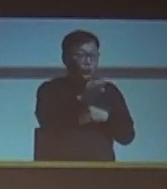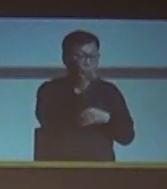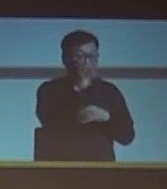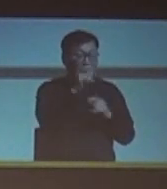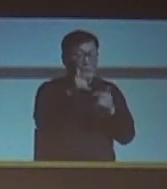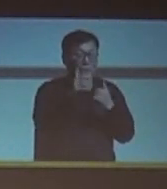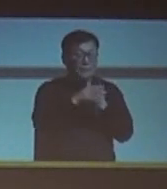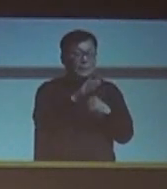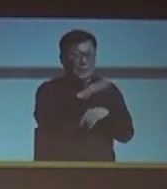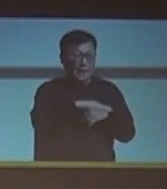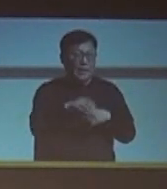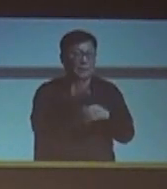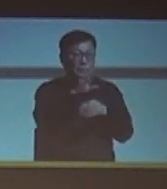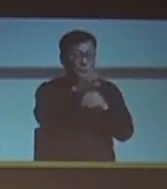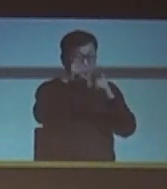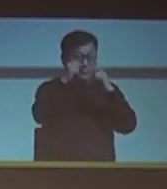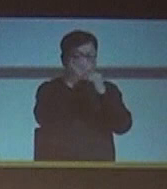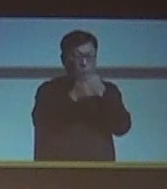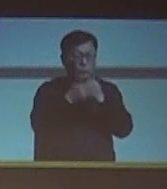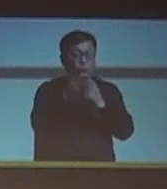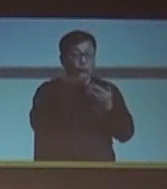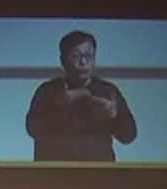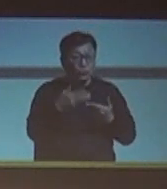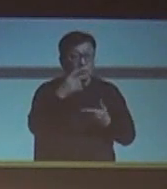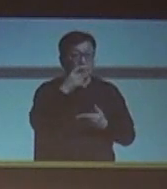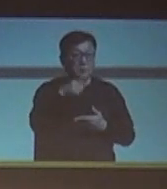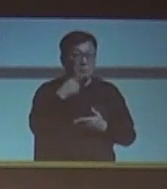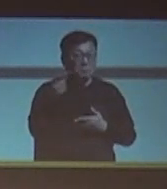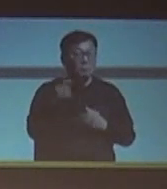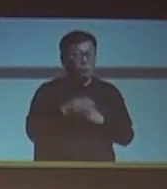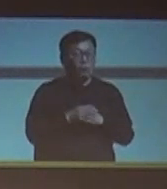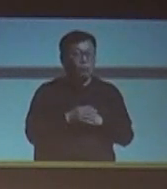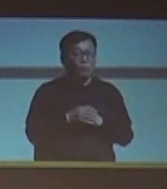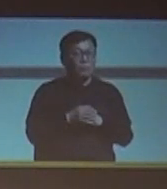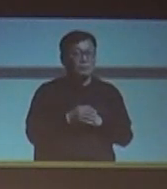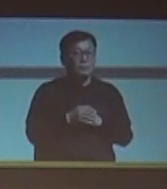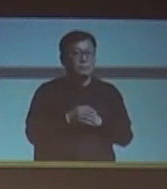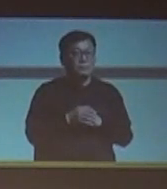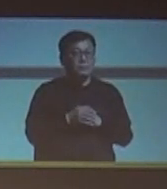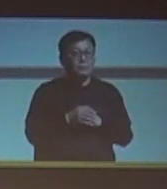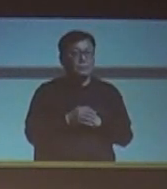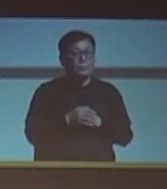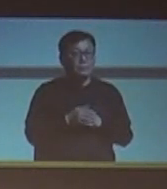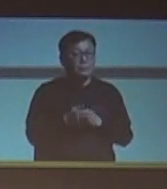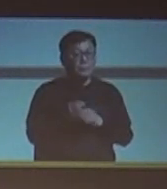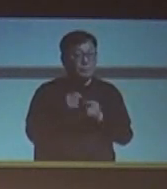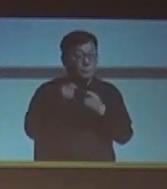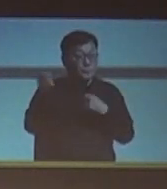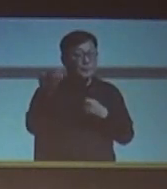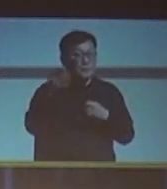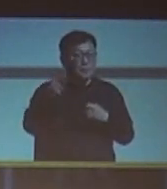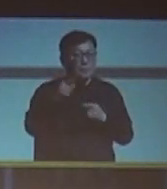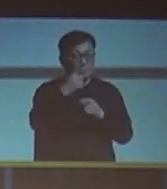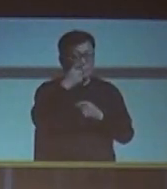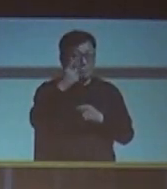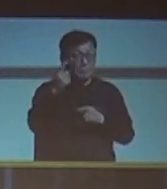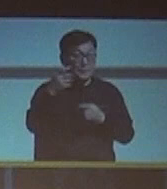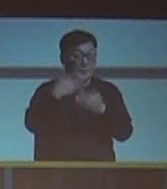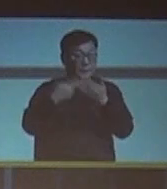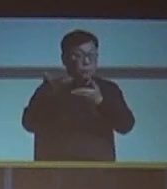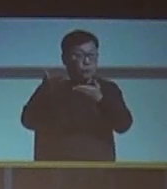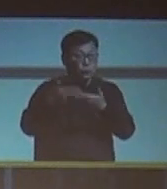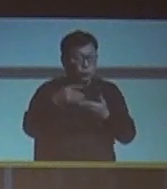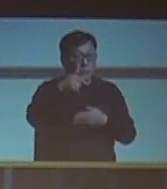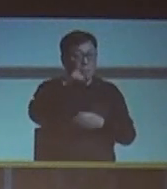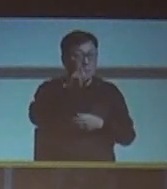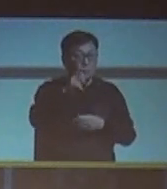잘 찍어서 보내주셨네. 우리 수환 신부님 위해서 또 기도 많이 해야 될 것 같아요. 맞습니다. 네. 멀리서나마 멋진 영상 보내주신 김수환